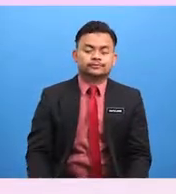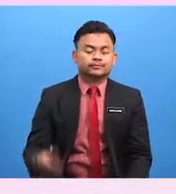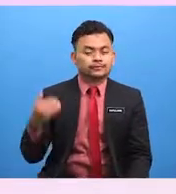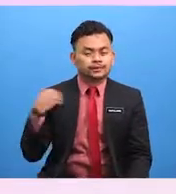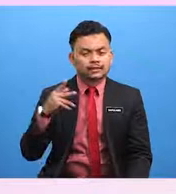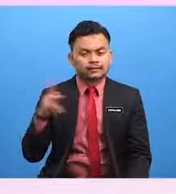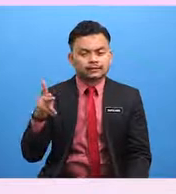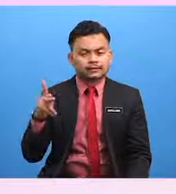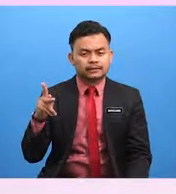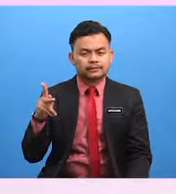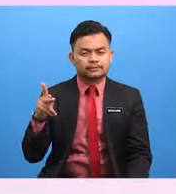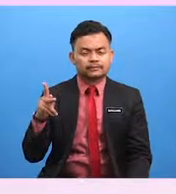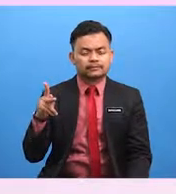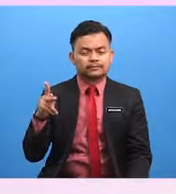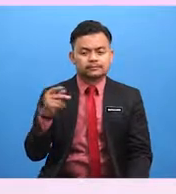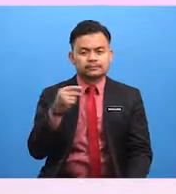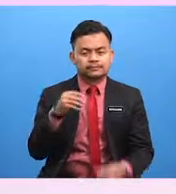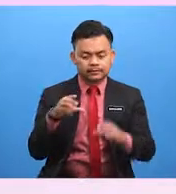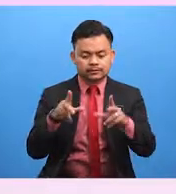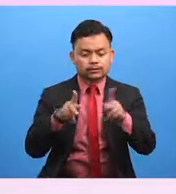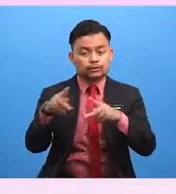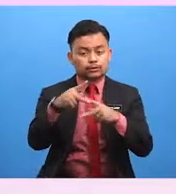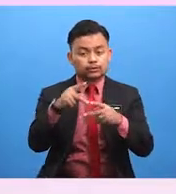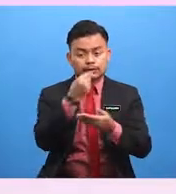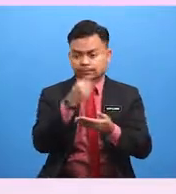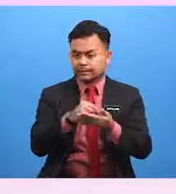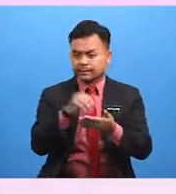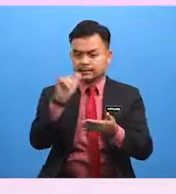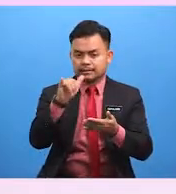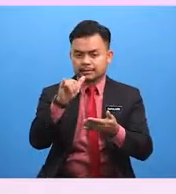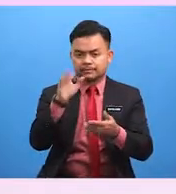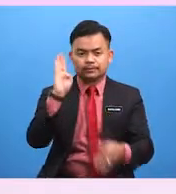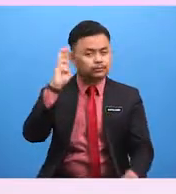Adakah kotak pensel kamu juga berbentuk kuboid?